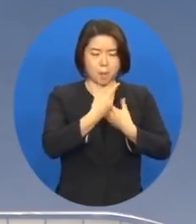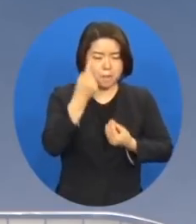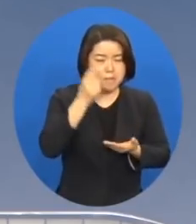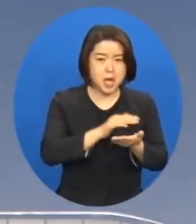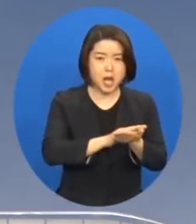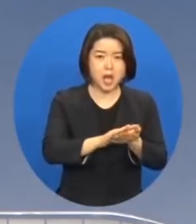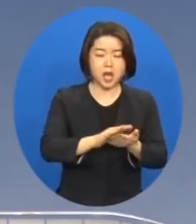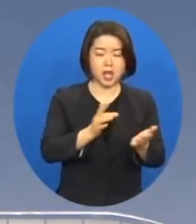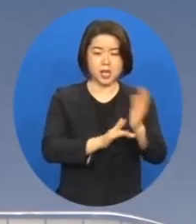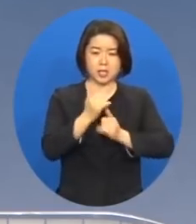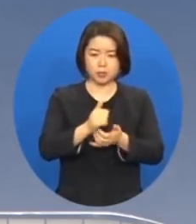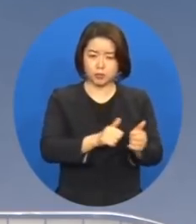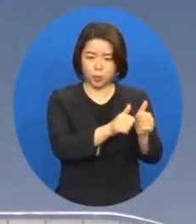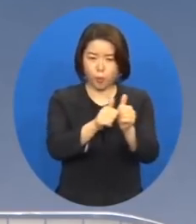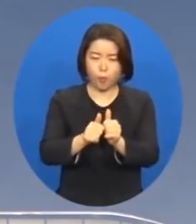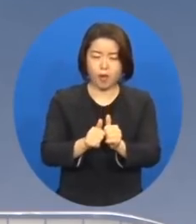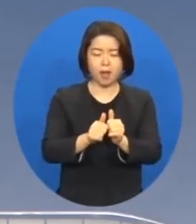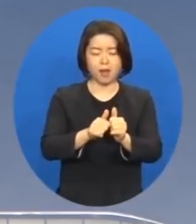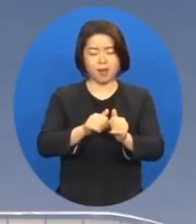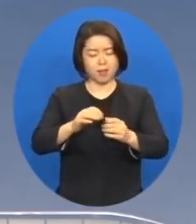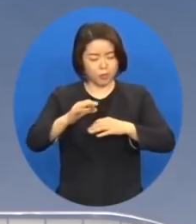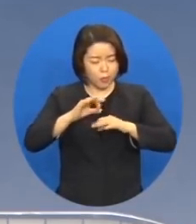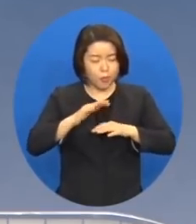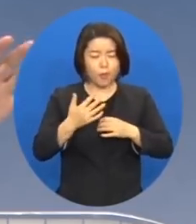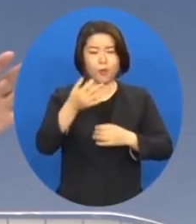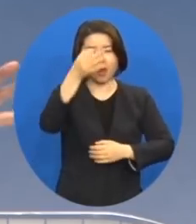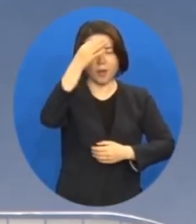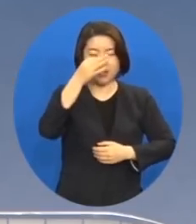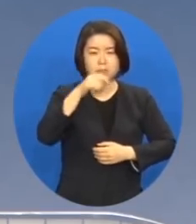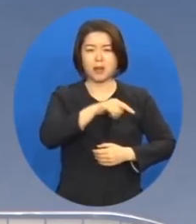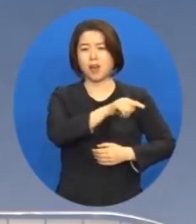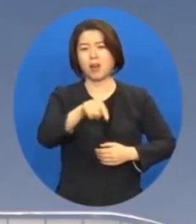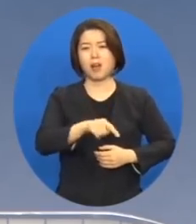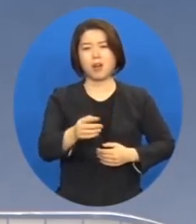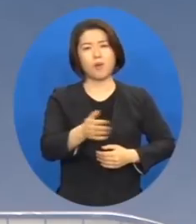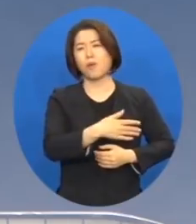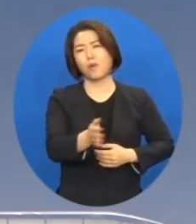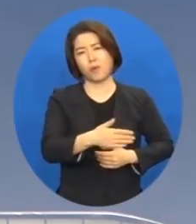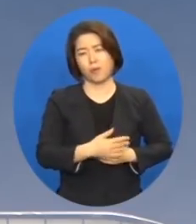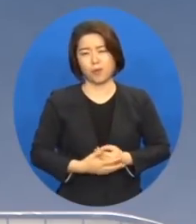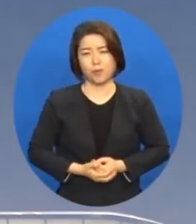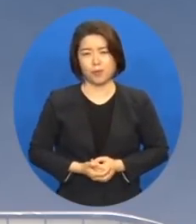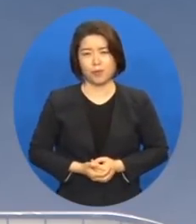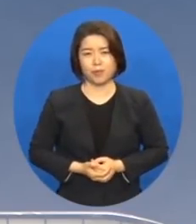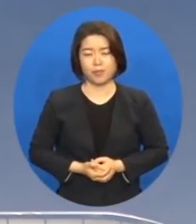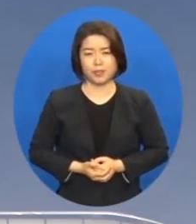예수님과 동행하는 말할 수 없는 놀라운 능력이 그에게는 없어요.